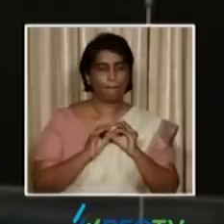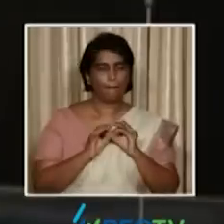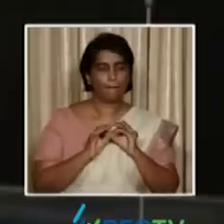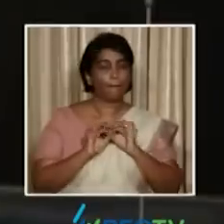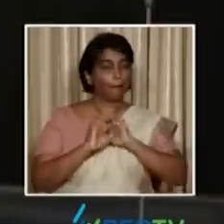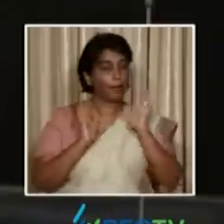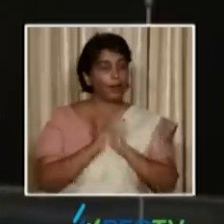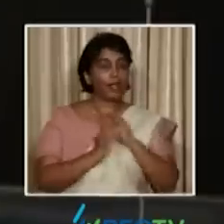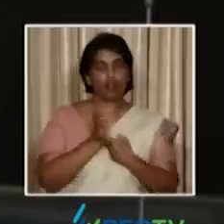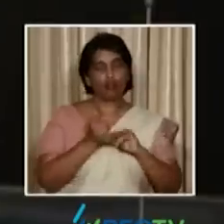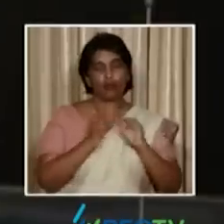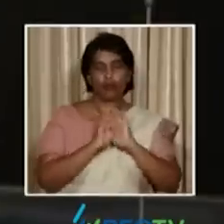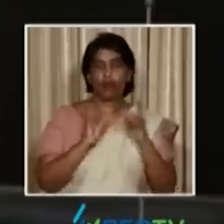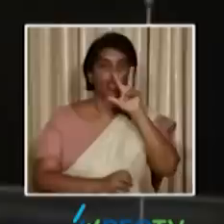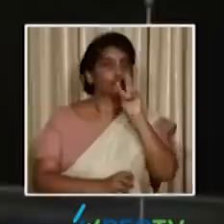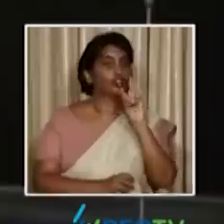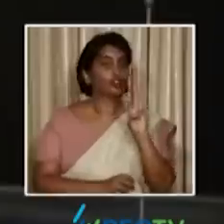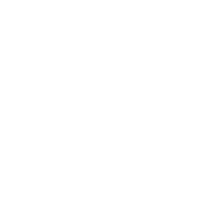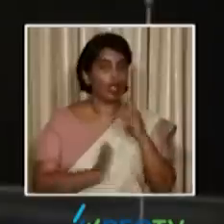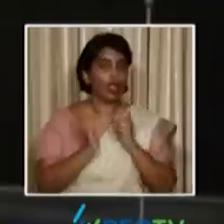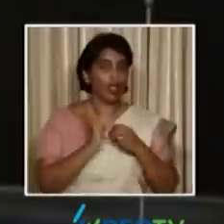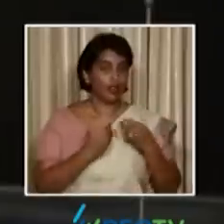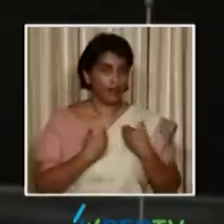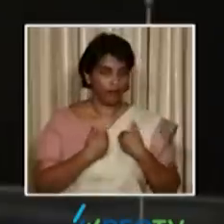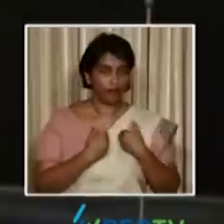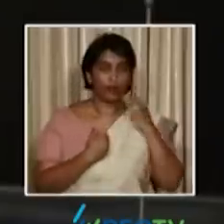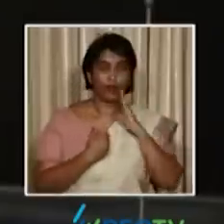නුළු රාජ්‍ය ණය බැලුවොත් ඩොලර් බිලියන 83ක විතර ණය ප්‍රමාණයක්.